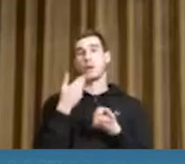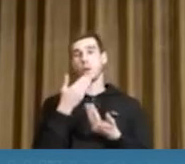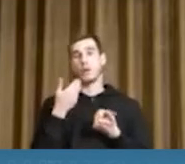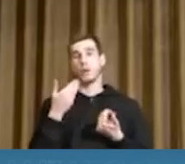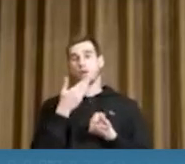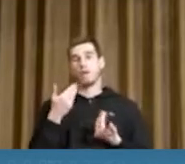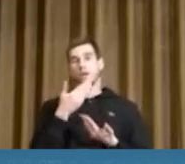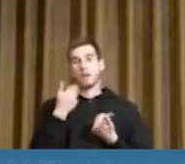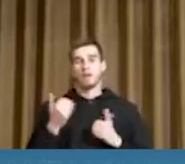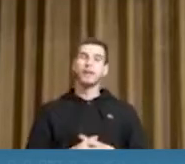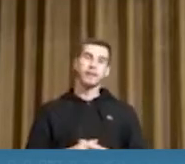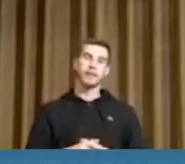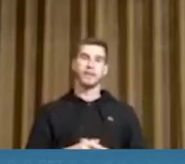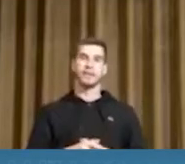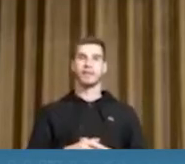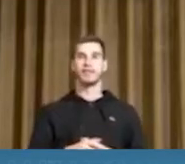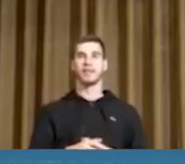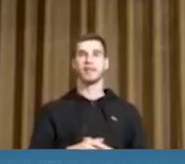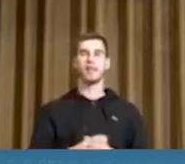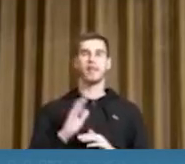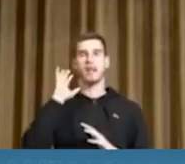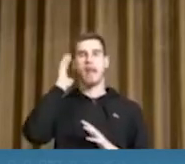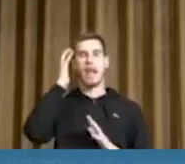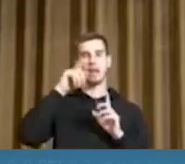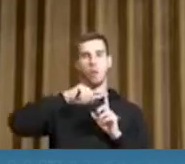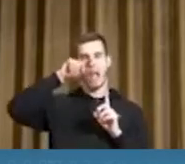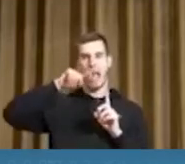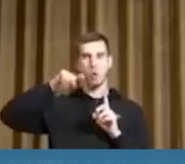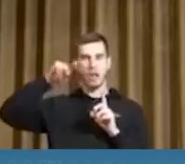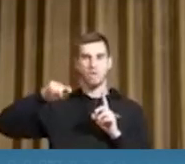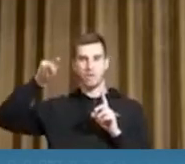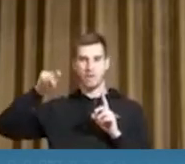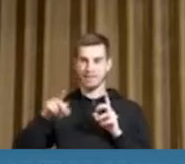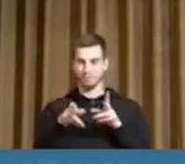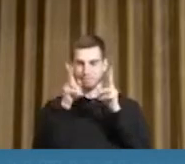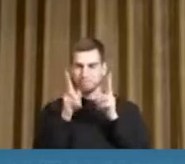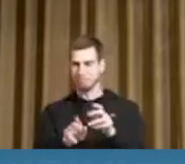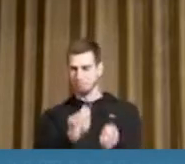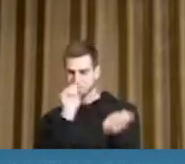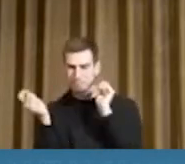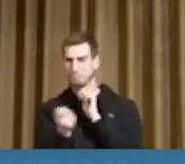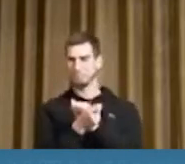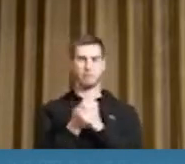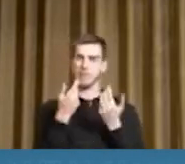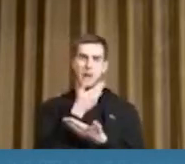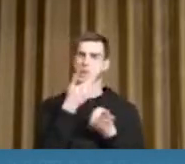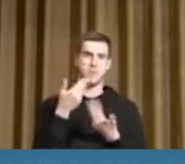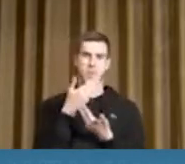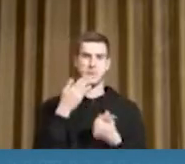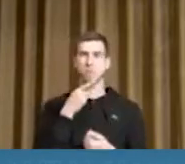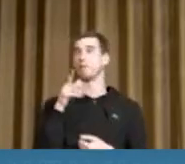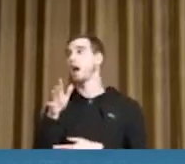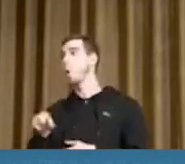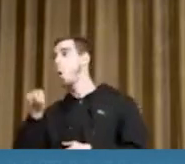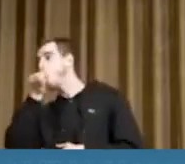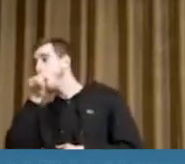Echokardiografie gleiches, auch keine Veränderungen, die jetzt im Gruppeneffekt tatsächlich auf Covid-bedingte